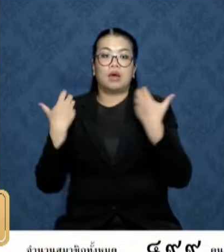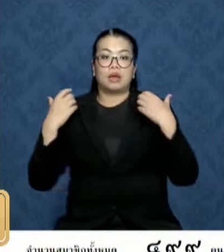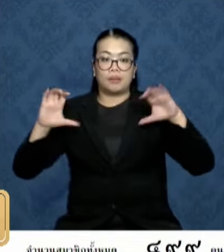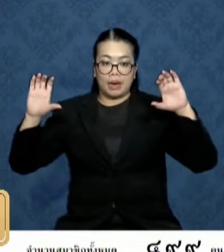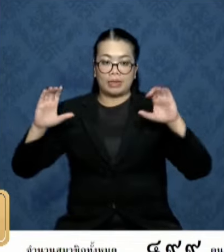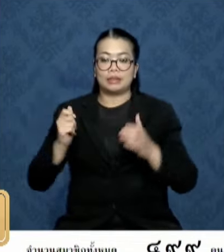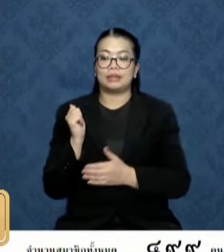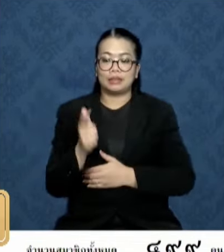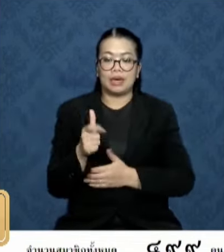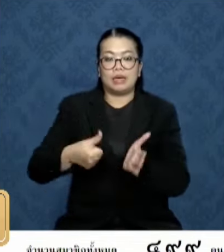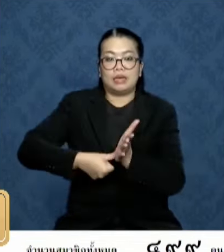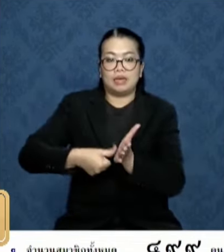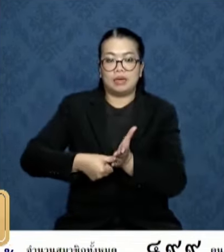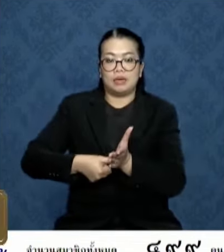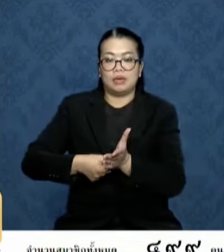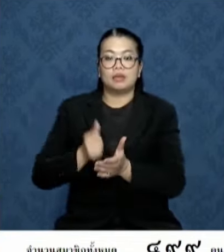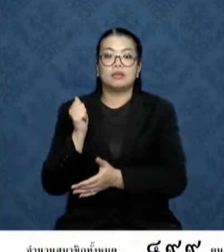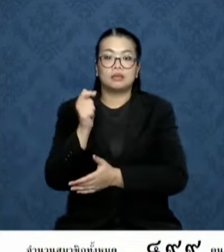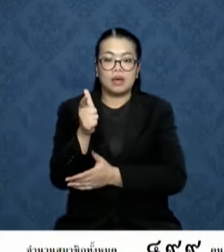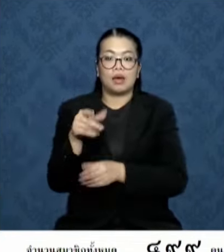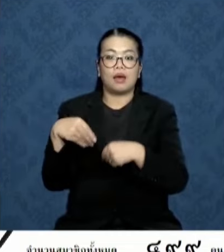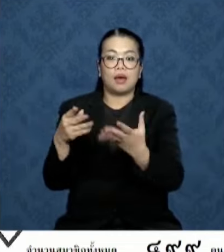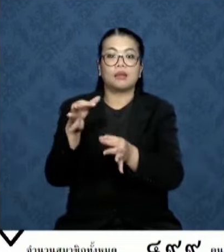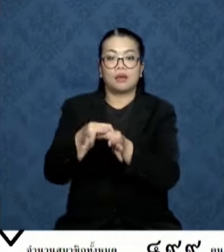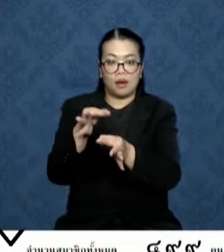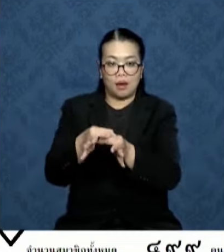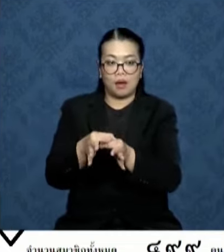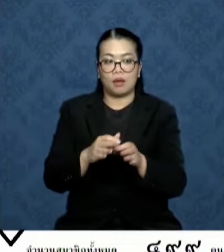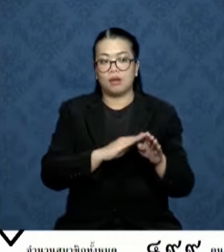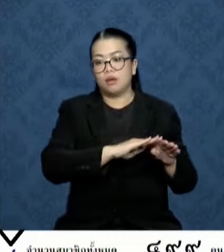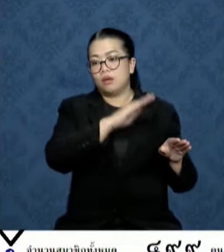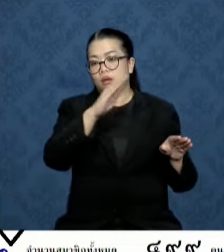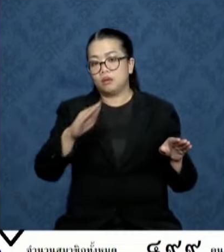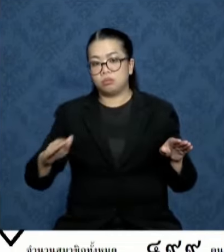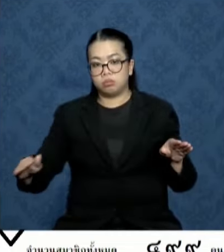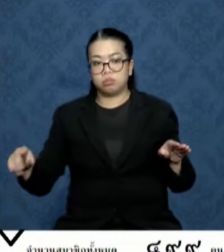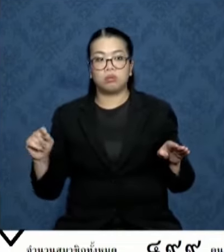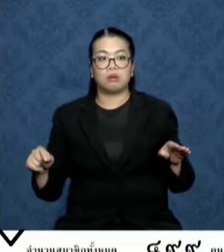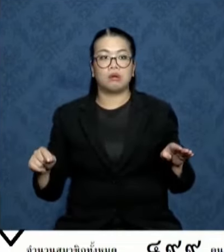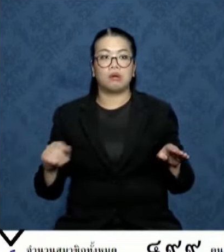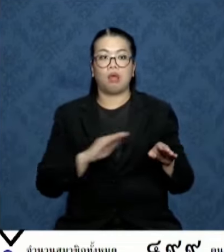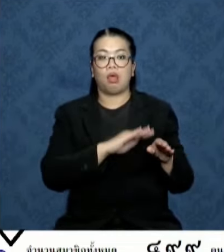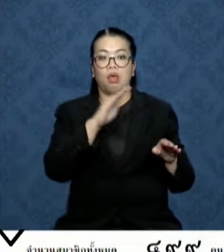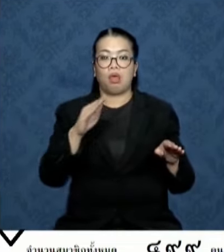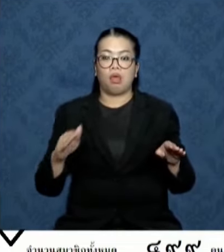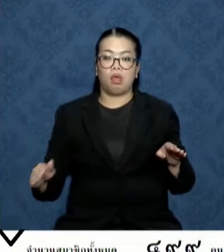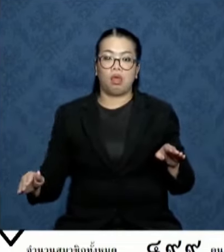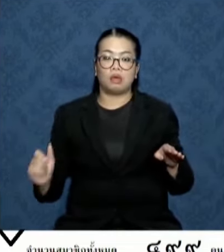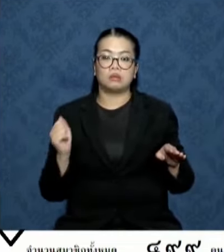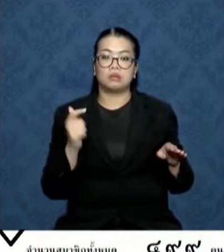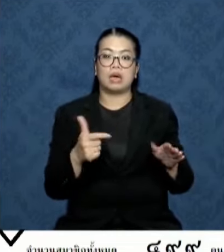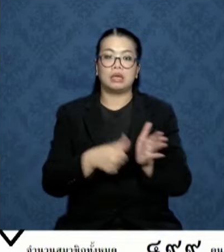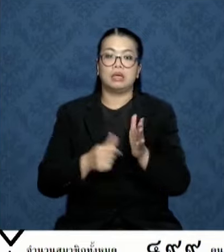บาลใช้ใจนี่เราจะเหนว่ายอดที่เอามาใจนี่ คอ นั้นต่ำกาเซ็น 4 ชมภู ทุกปแ